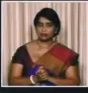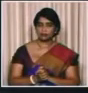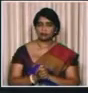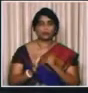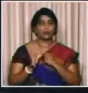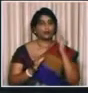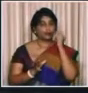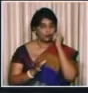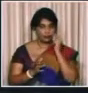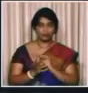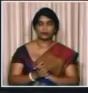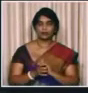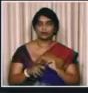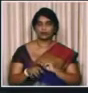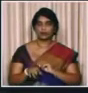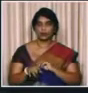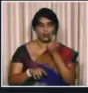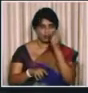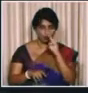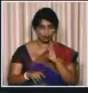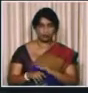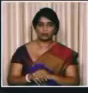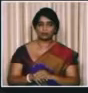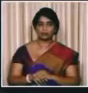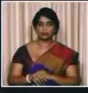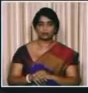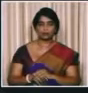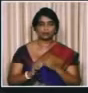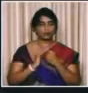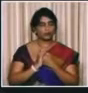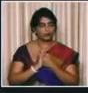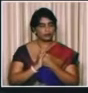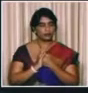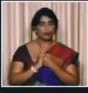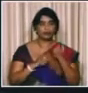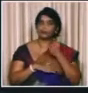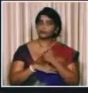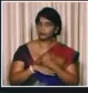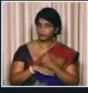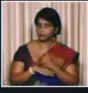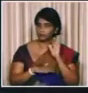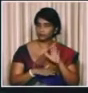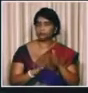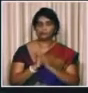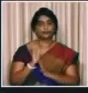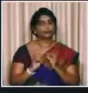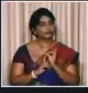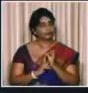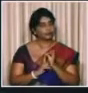Honorable Anukumar Janaka, you have 13 minutes. Garu Mulasani inne Mantri